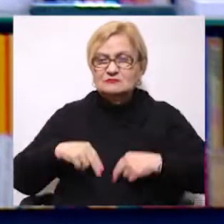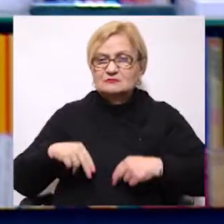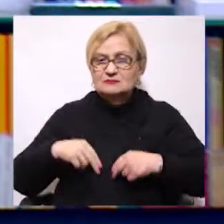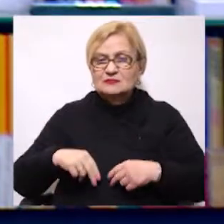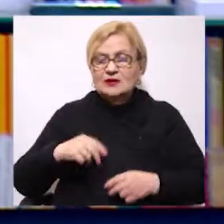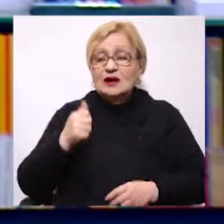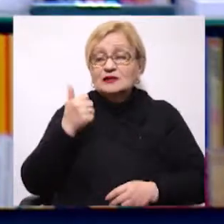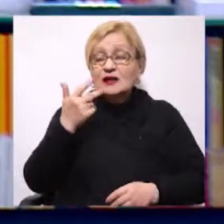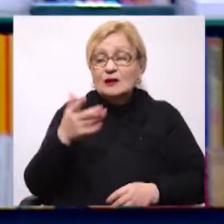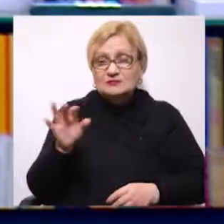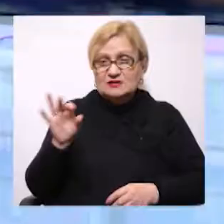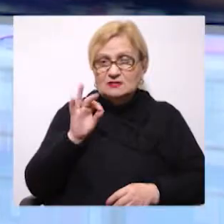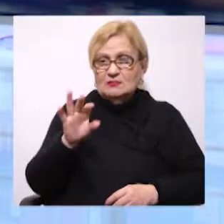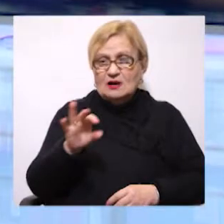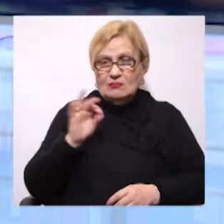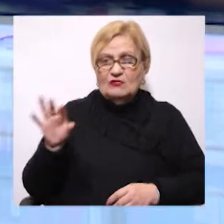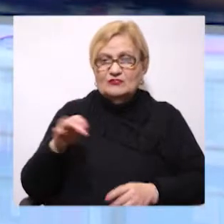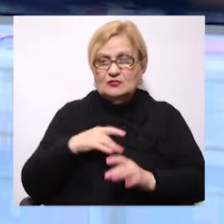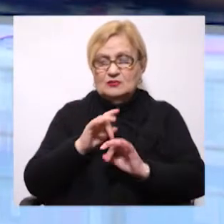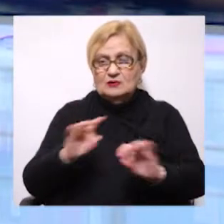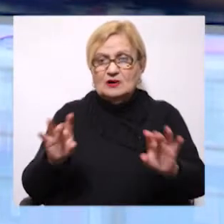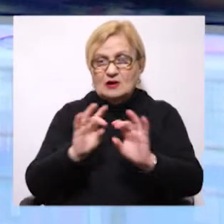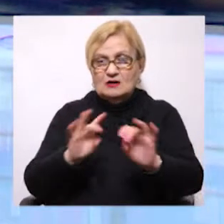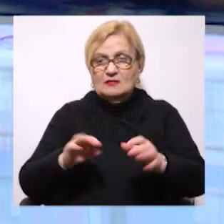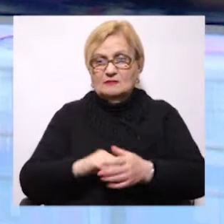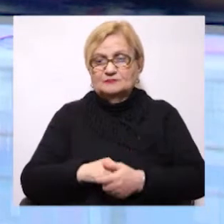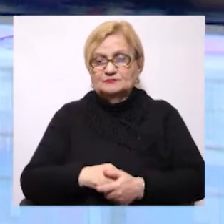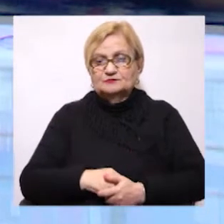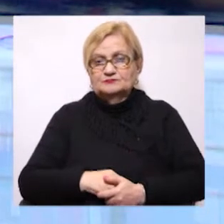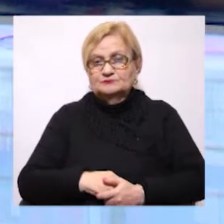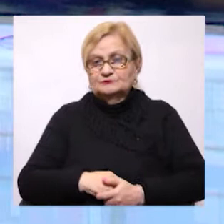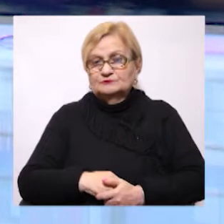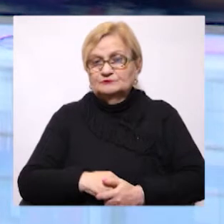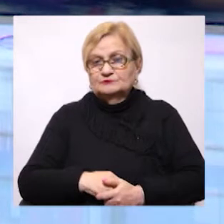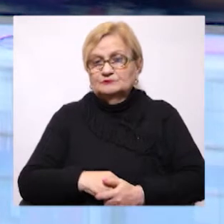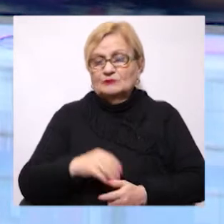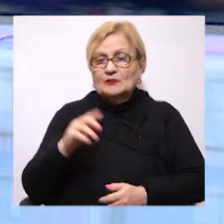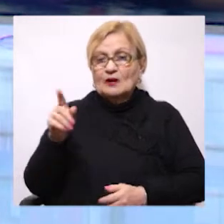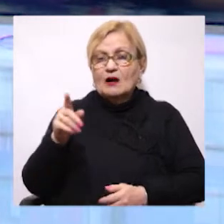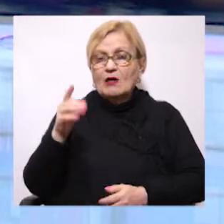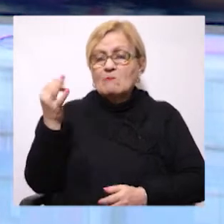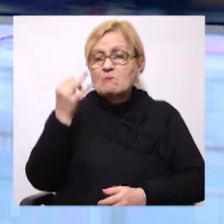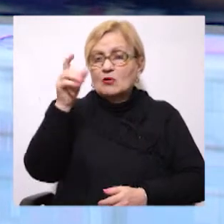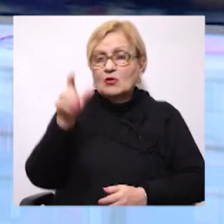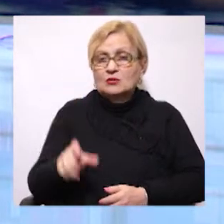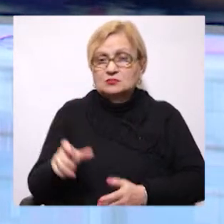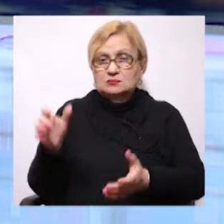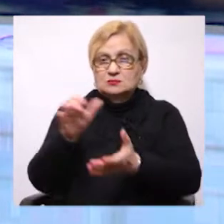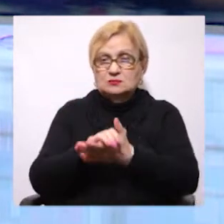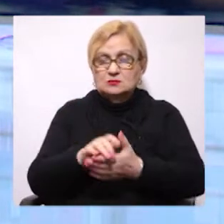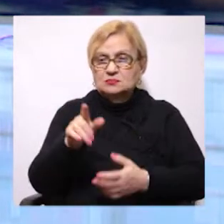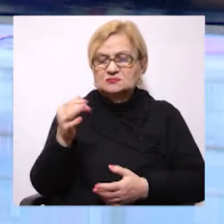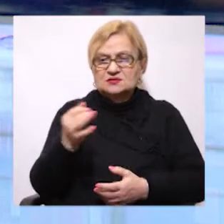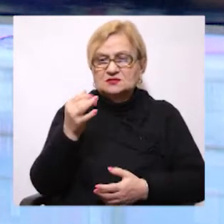მოღვაწეობიდან რამდენიმე ასპექტი გამოვყო და გარკვეული წარმოდგენა შეგიქმნა მასზე. ბიოგრაფიის გაცნობა რამდენიმე მიზეზით